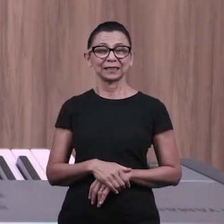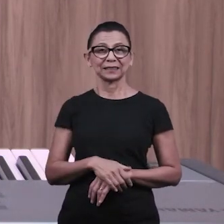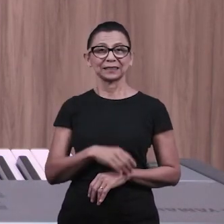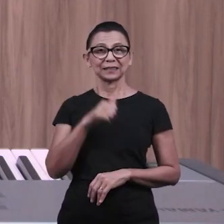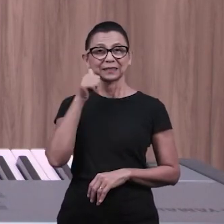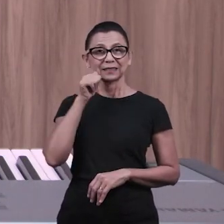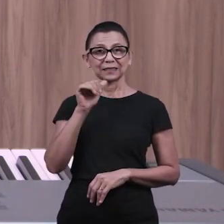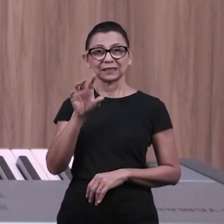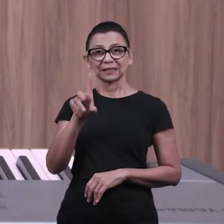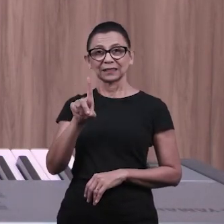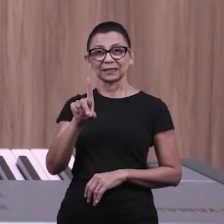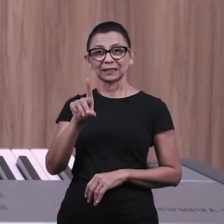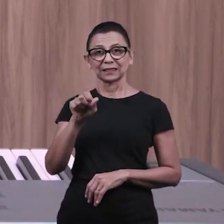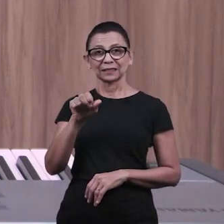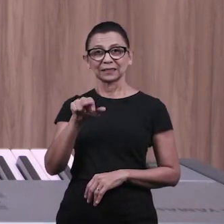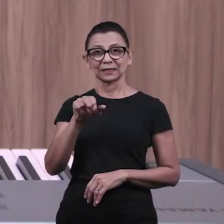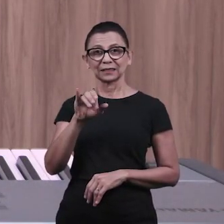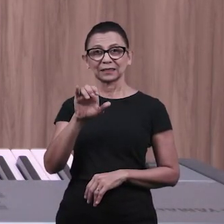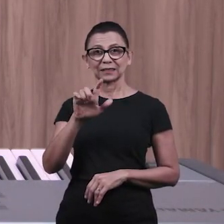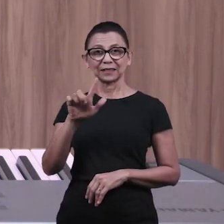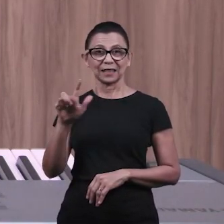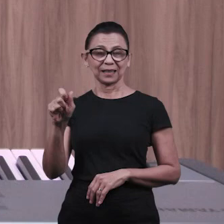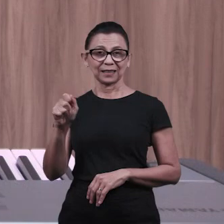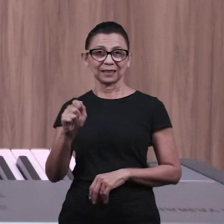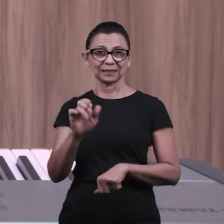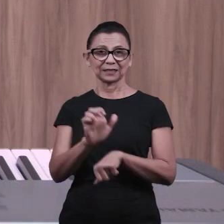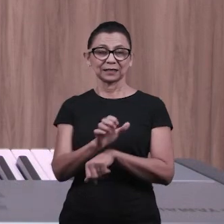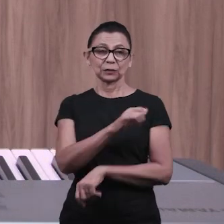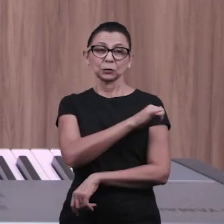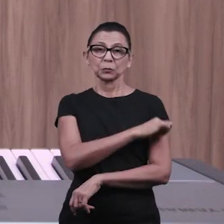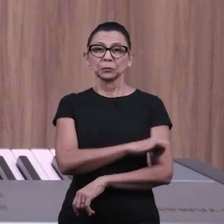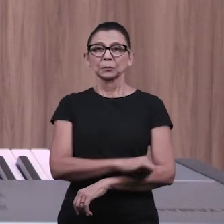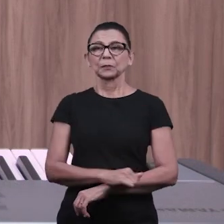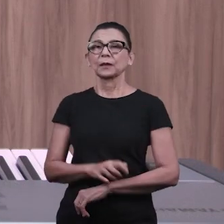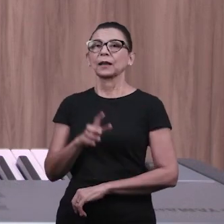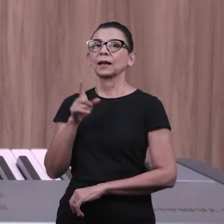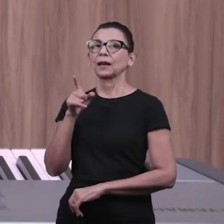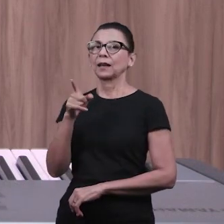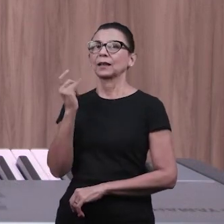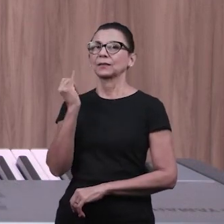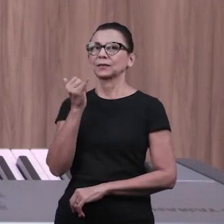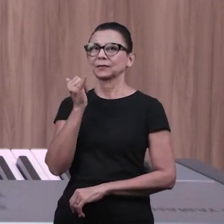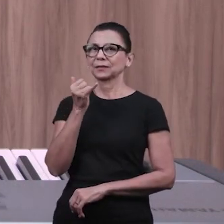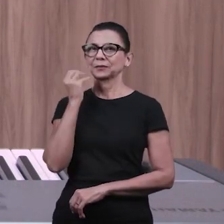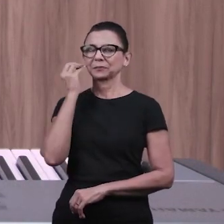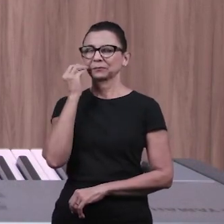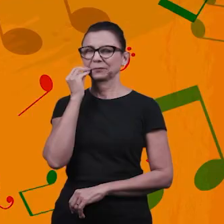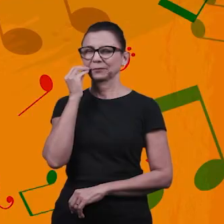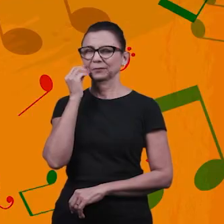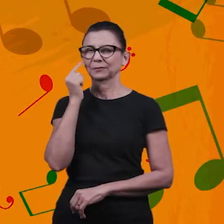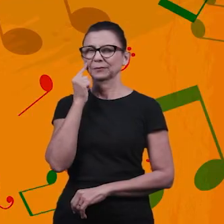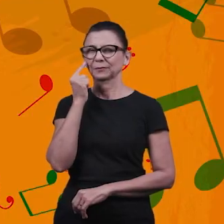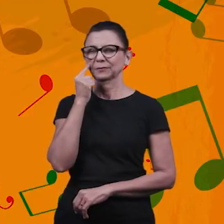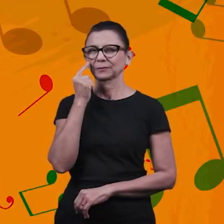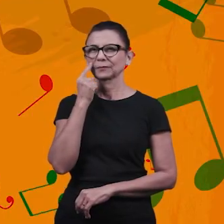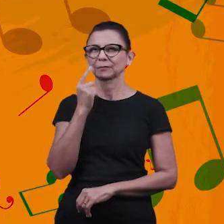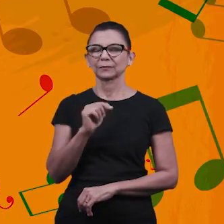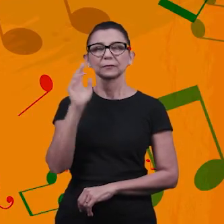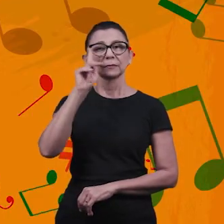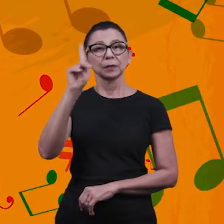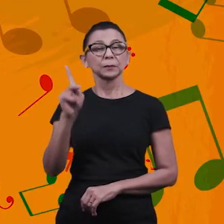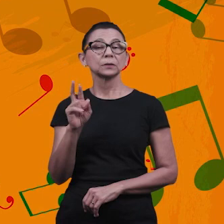Daniela de Buzios, Rio de Janeiro. C'est elle qui va nous raconter. Nous allons entendre la paix du